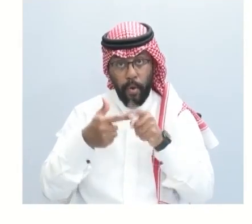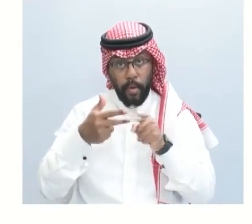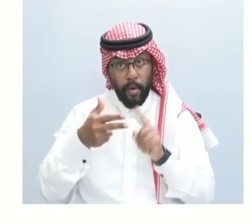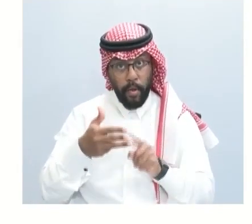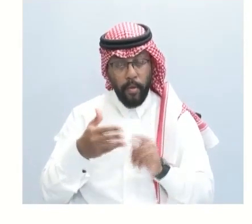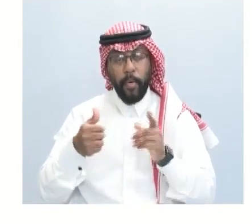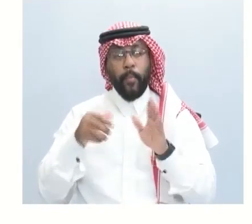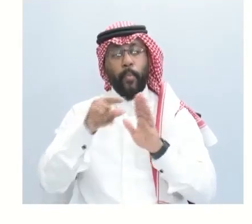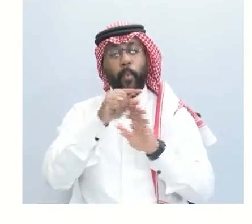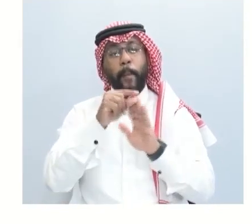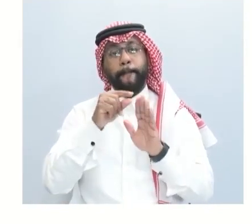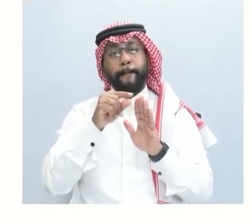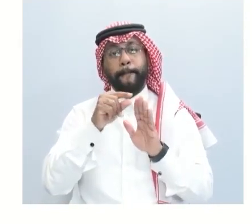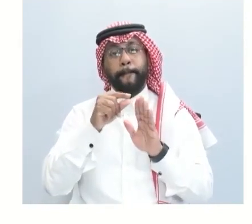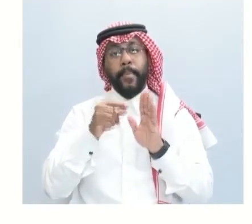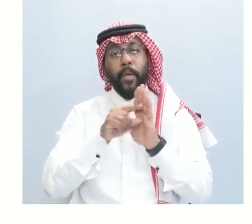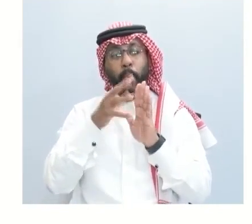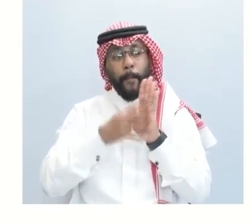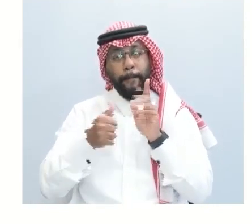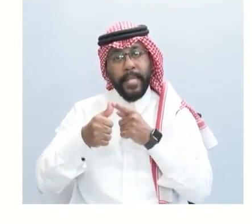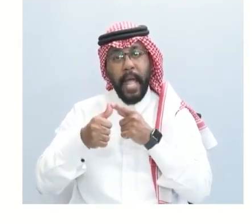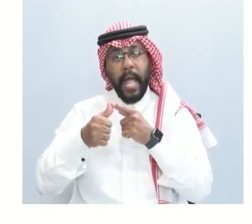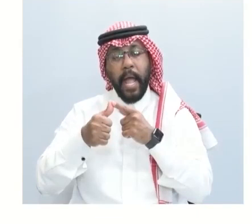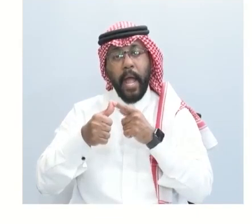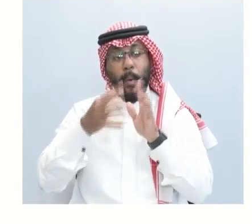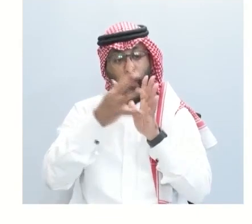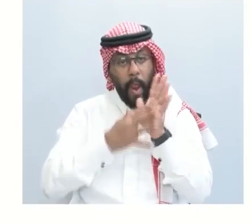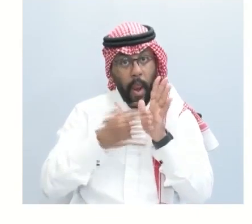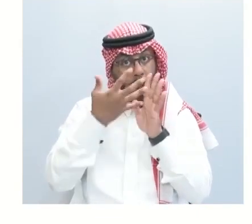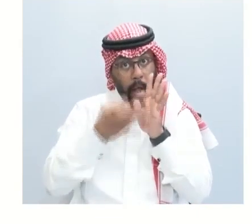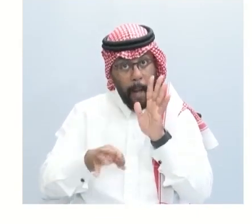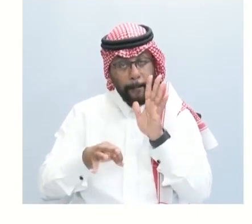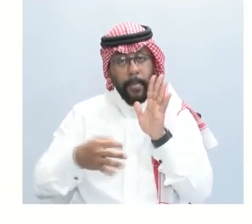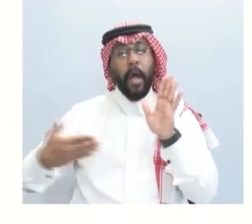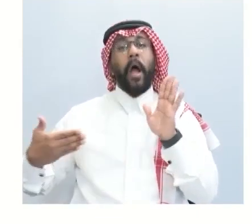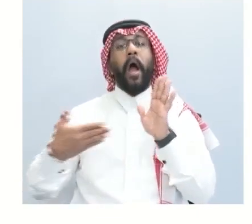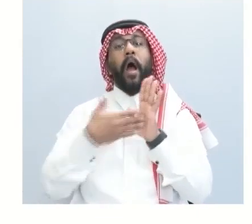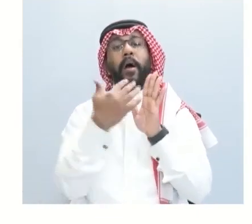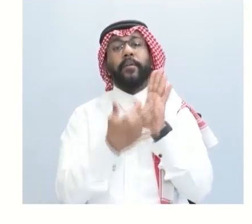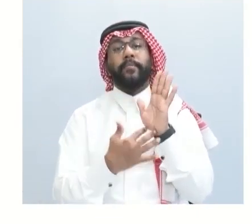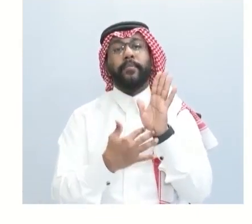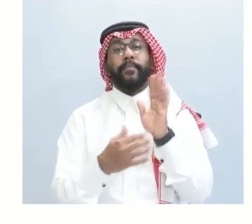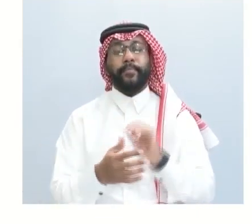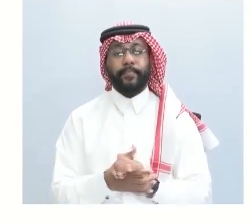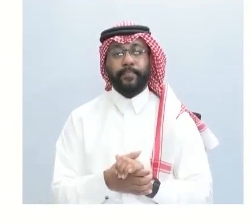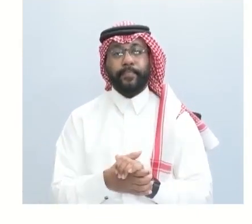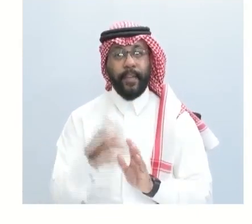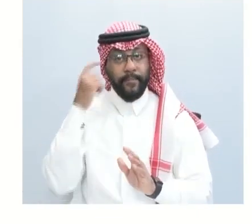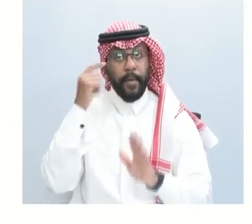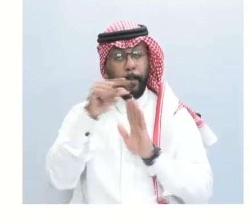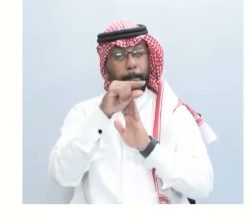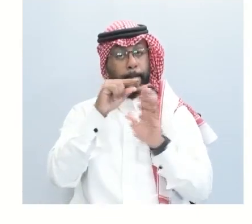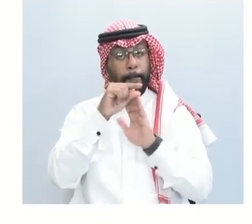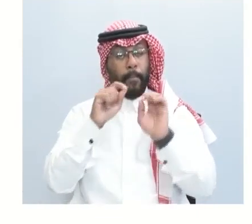المقدمه والعرض والخاتمه والمنطقيه المقدمه من المهارات هي بيان اهميه الموضوع ان تكون فيها